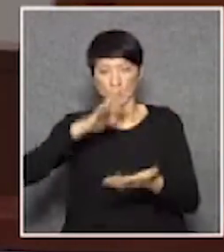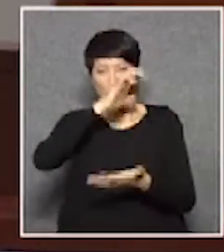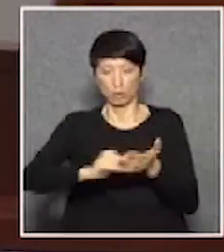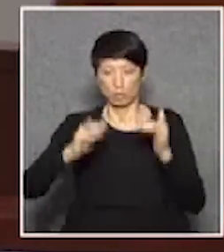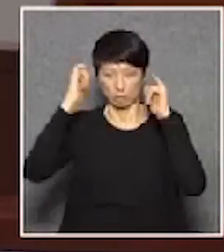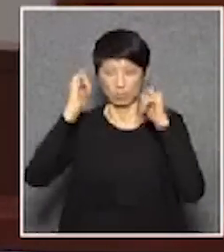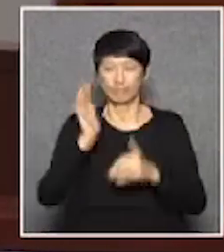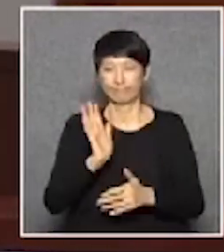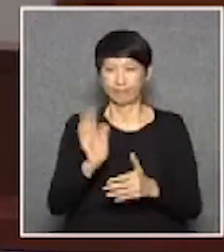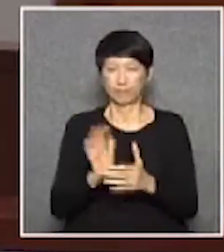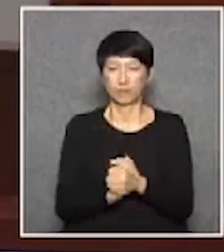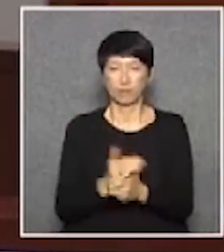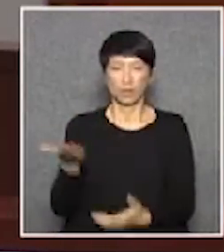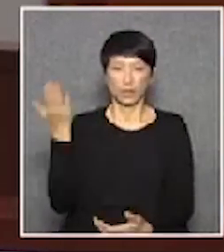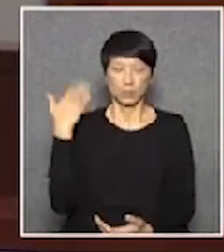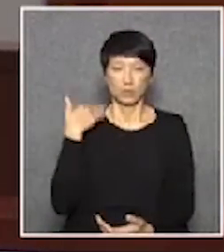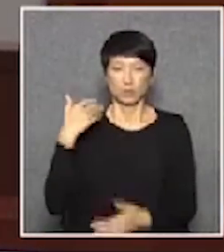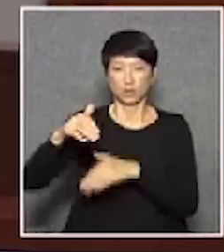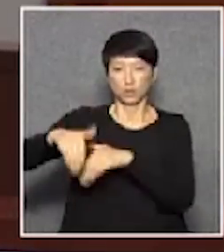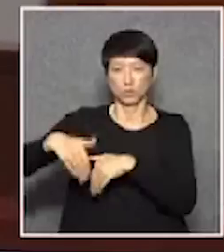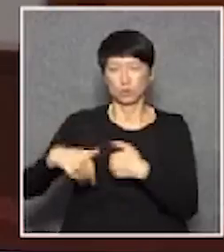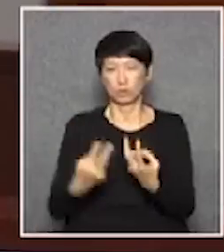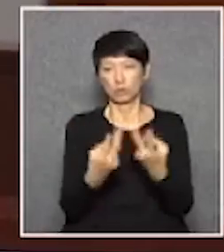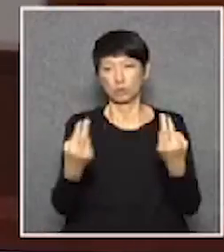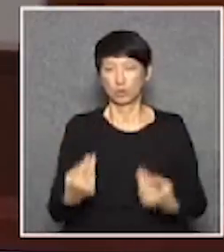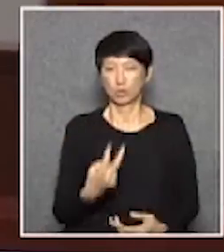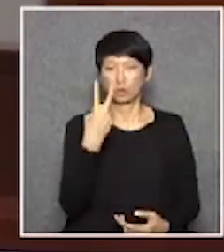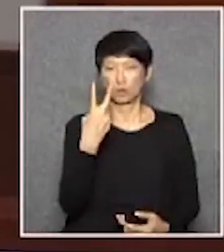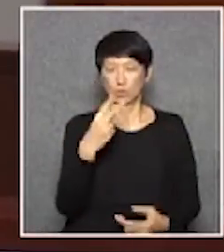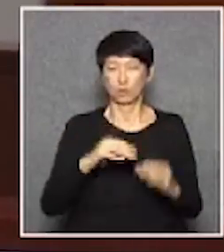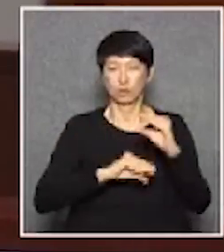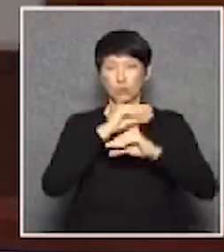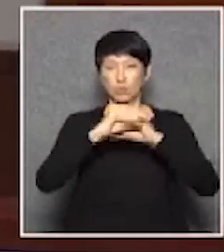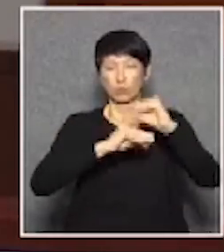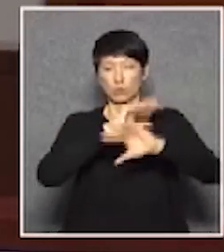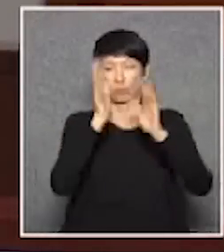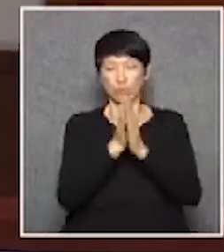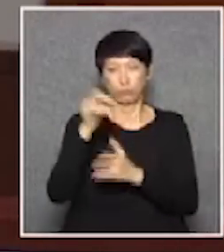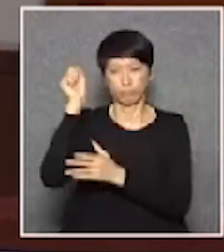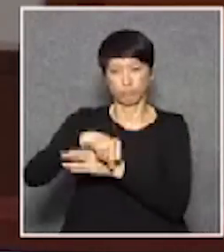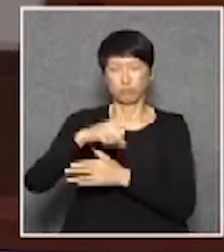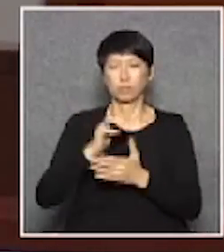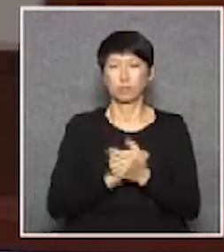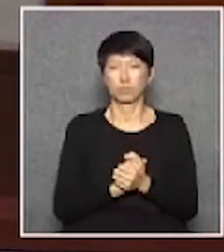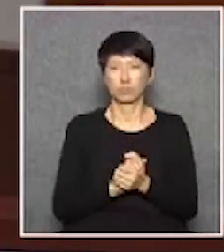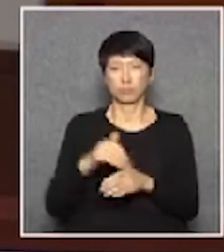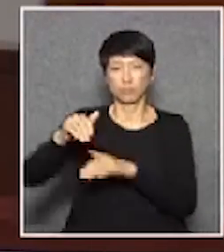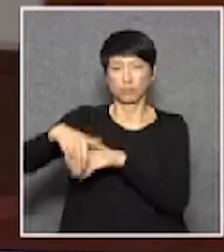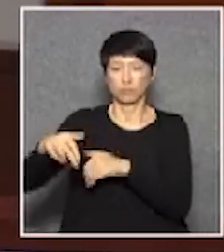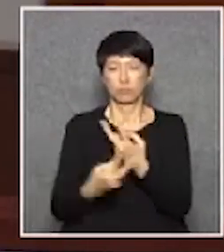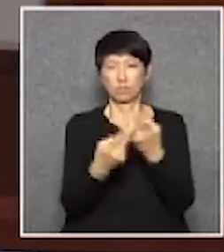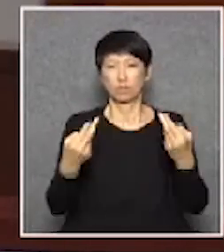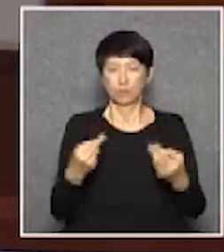嘛？咁過去咧郊野公園裏邊咧有兩單興建公屋嘅申請，就全數獲批。郊野公園咧就並非絕